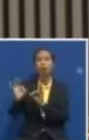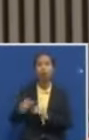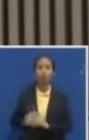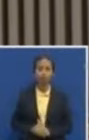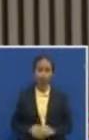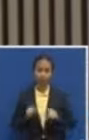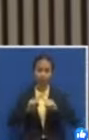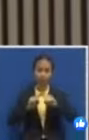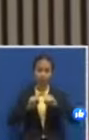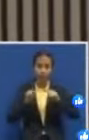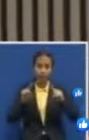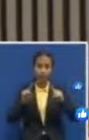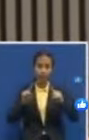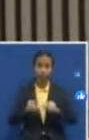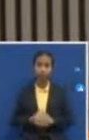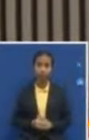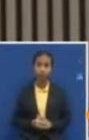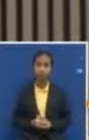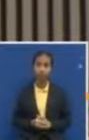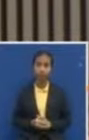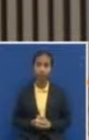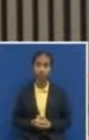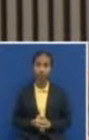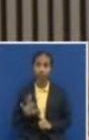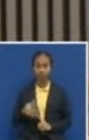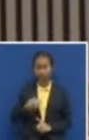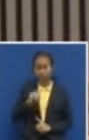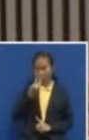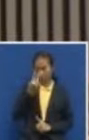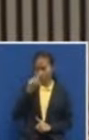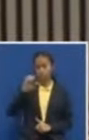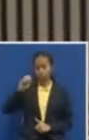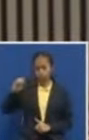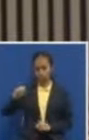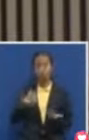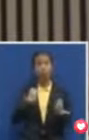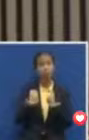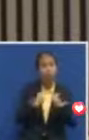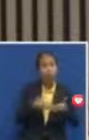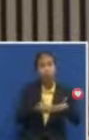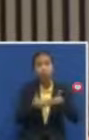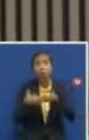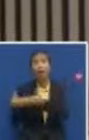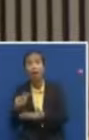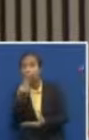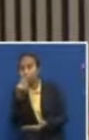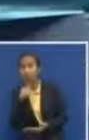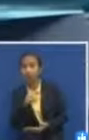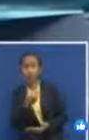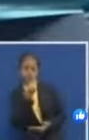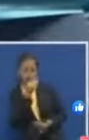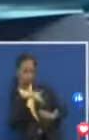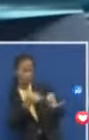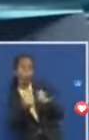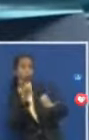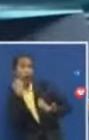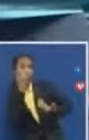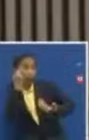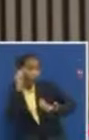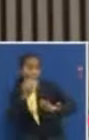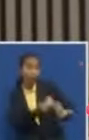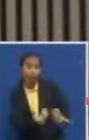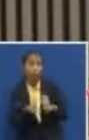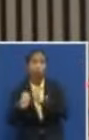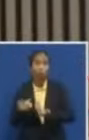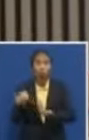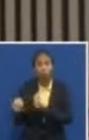า หมายถึงอะไรเนี่ยลูก ไม่ถึงผมว่าเห็นว่าท่านเอาลูกท่านมาด้วยหรือลูกคนอื่นไม่ทราบนะแต่ผมเห็นว่าเป็นลูกท่านนะครับก็ขออนุญาต